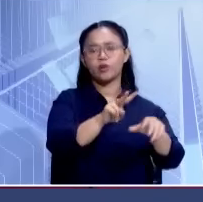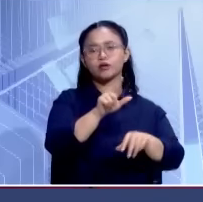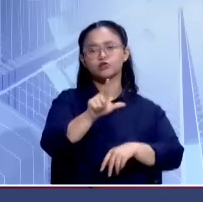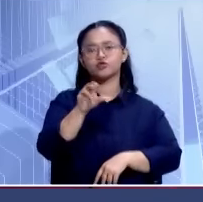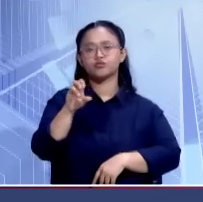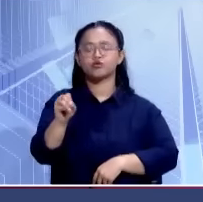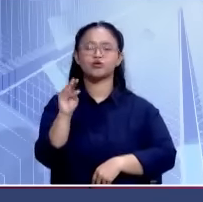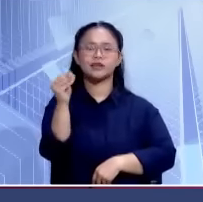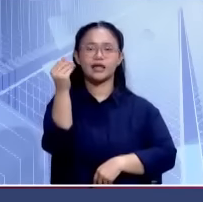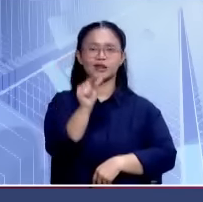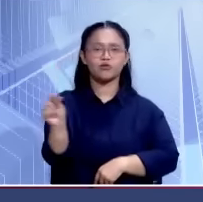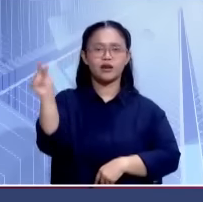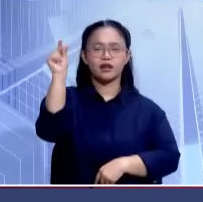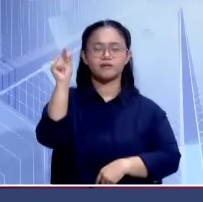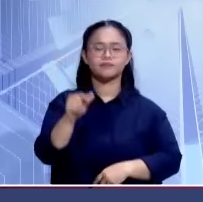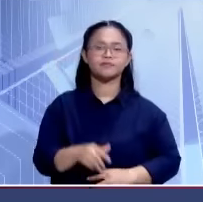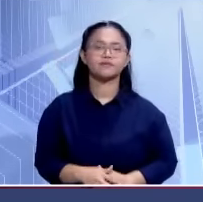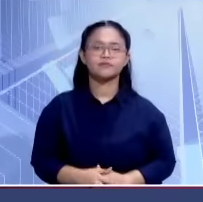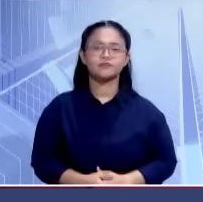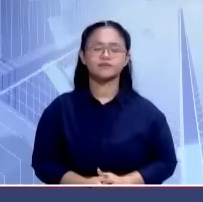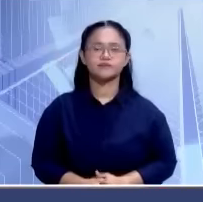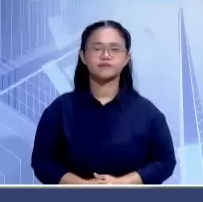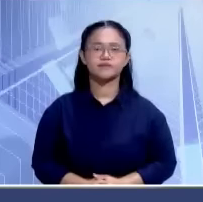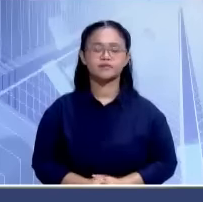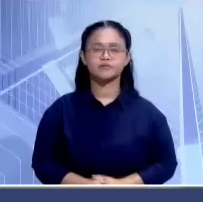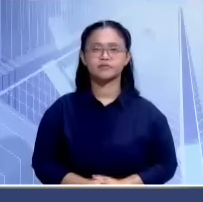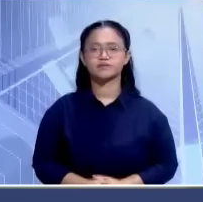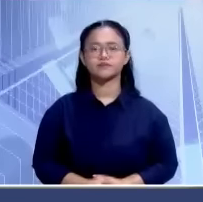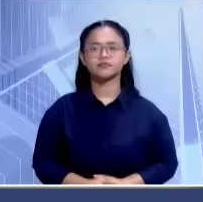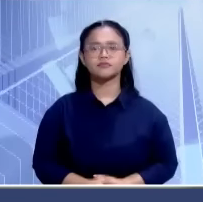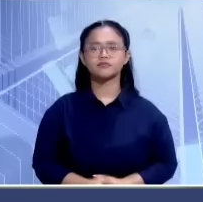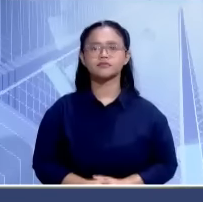SMPN 270 Jakarta Utara.